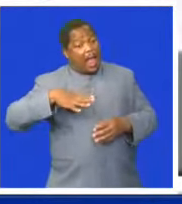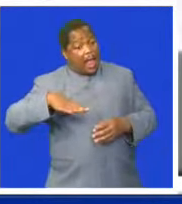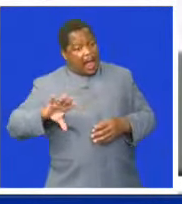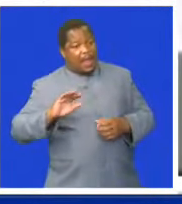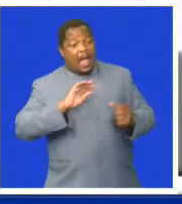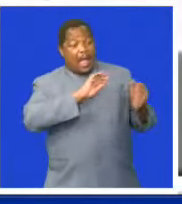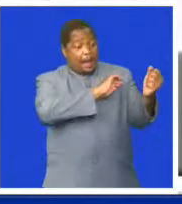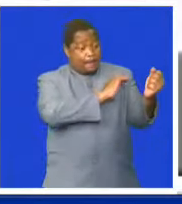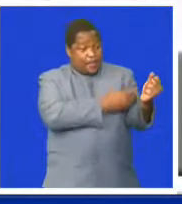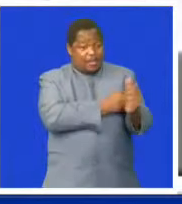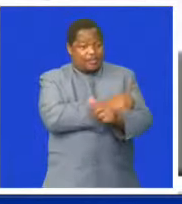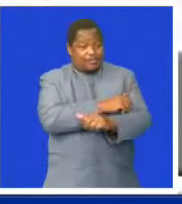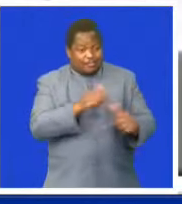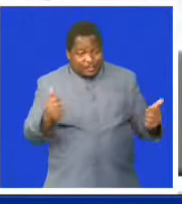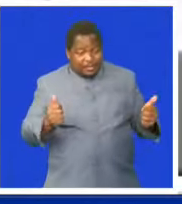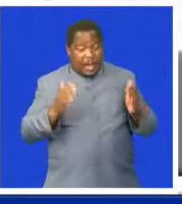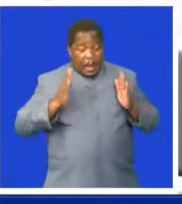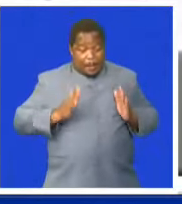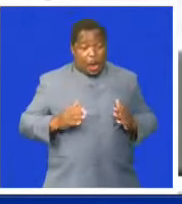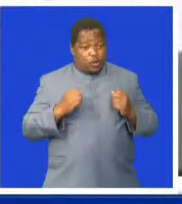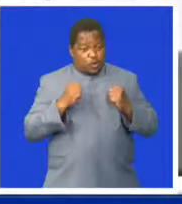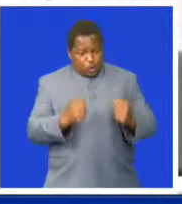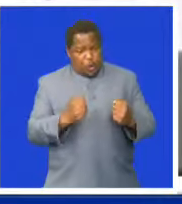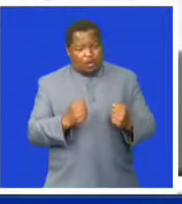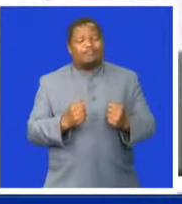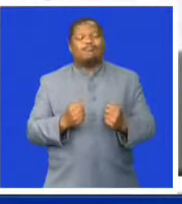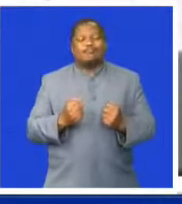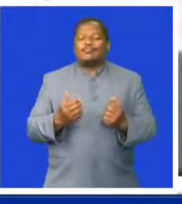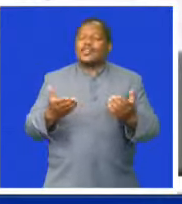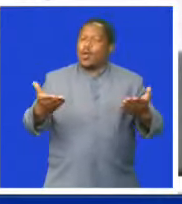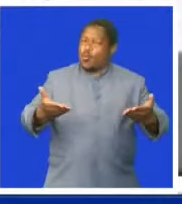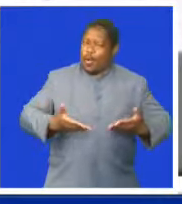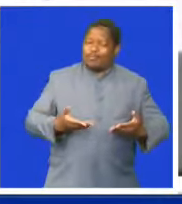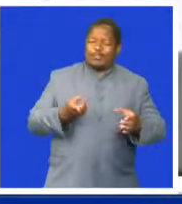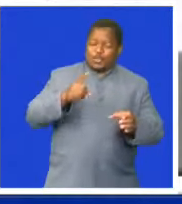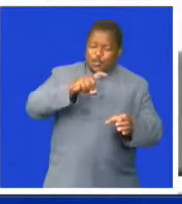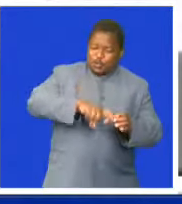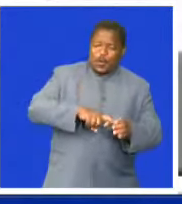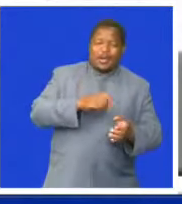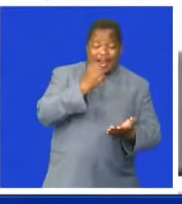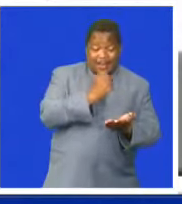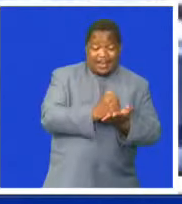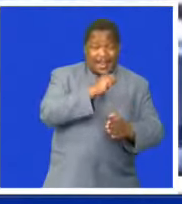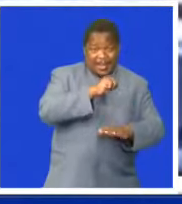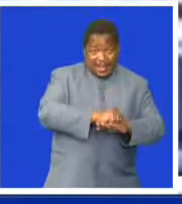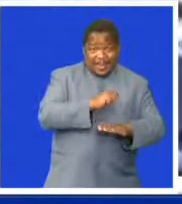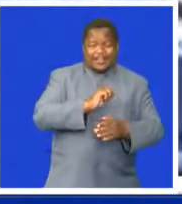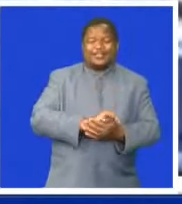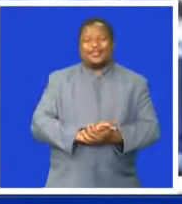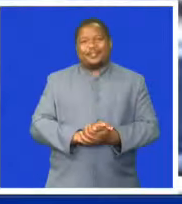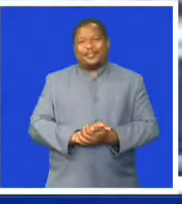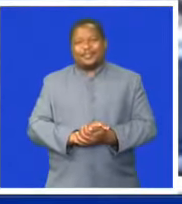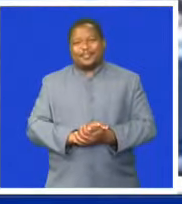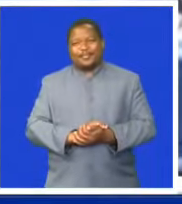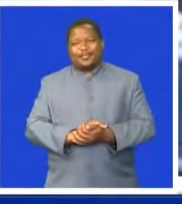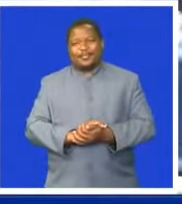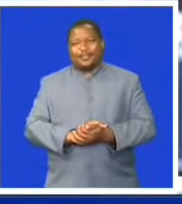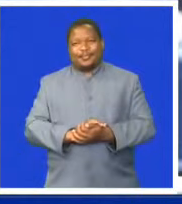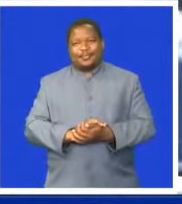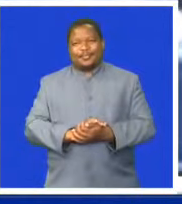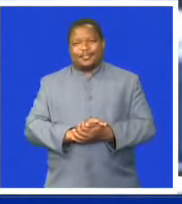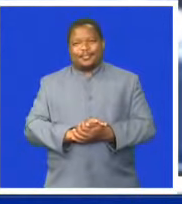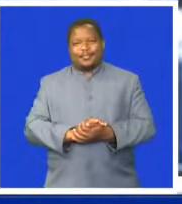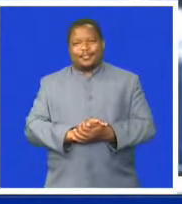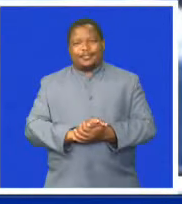lesingathanda kukusho ukuthi siyacela ukuthi bantu ba-register kule tindzawo lala khona bahlala khona. ema volunteer elibandla